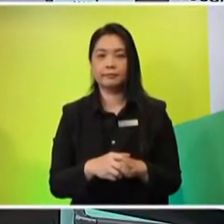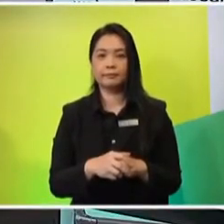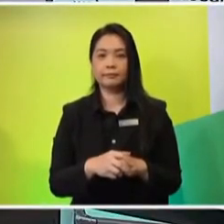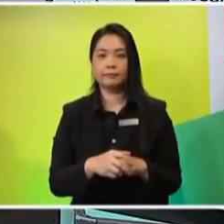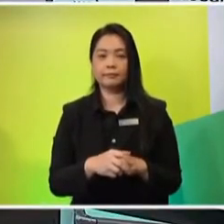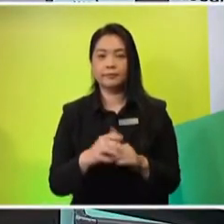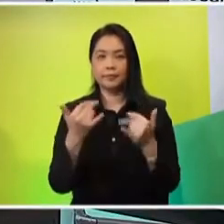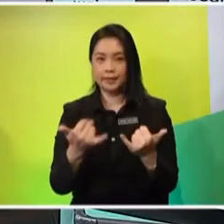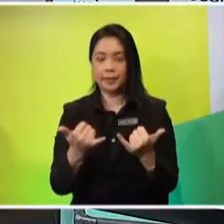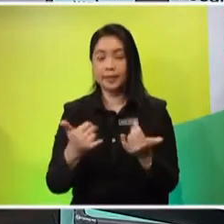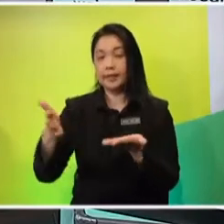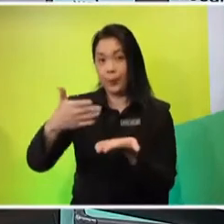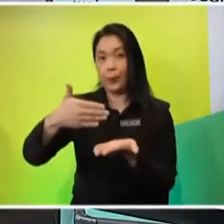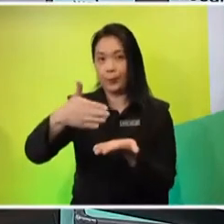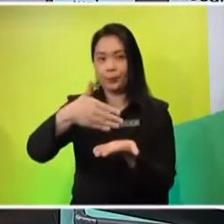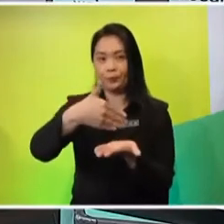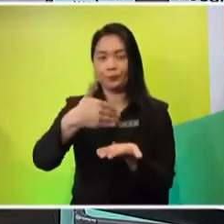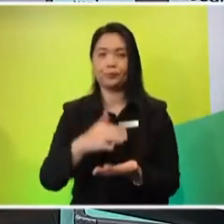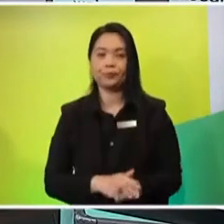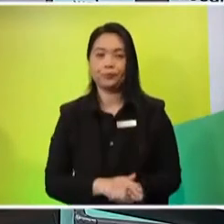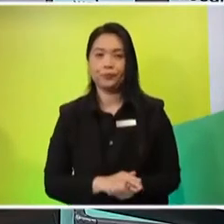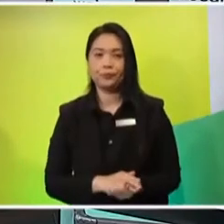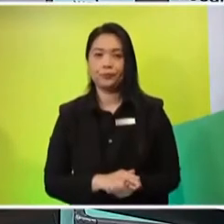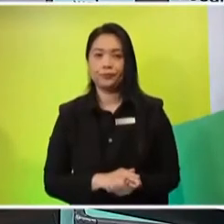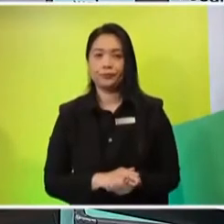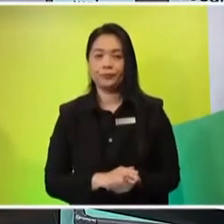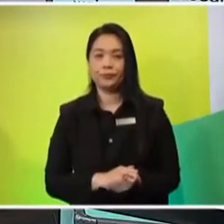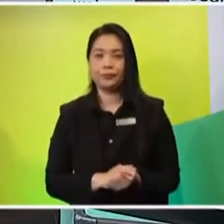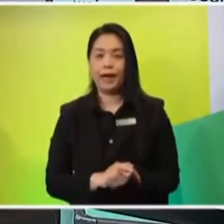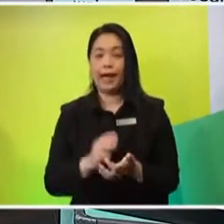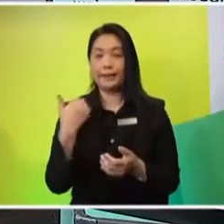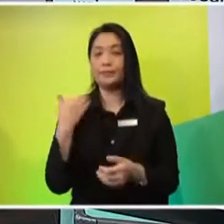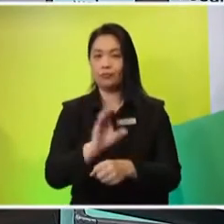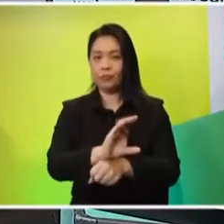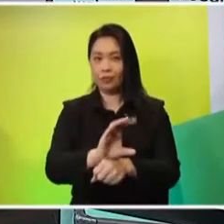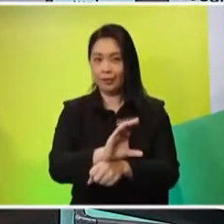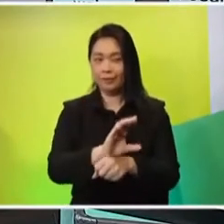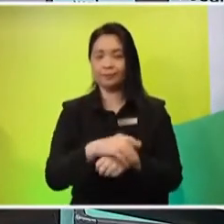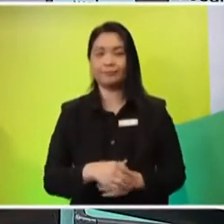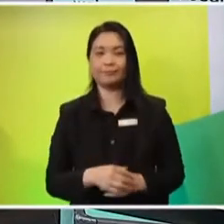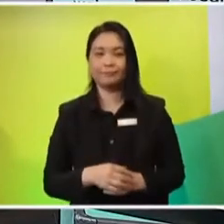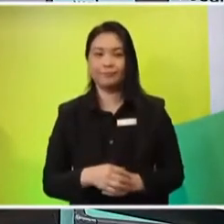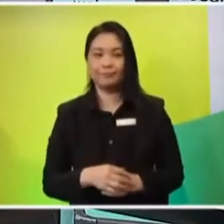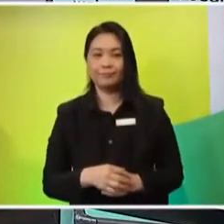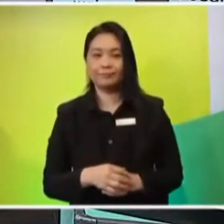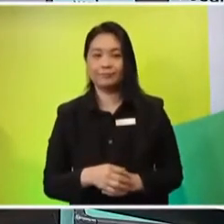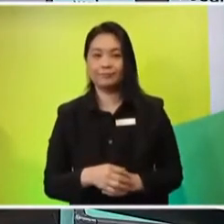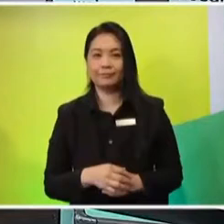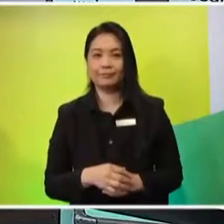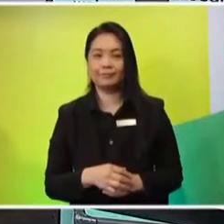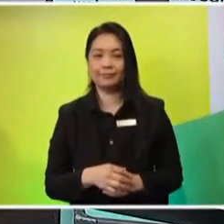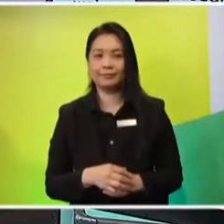tolong untuk sapu ya, cikgu? Ya. Okey, cikgu suka coklat. Ya. Saya terambil strawberry pula, okey. Saya